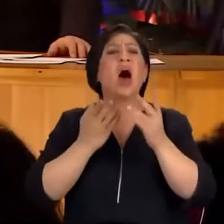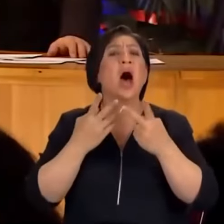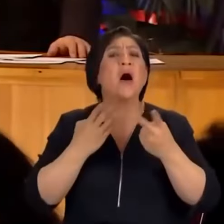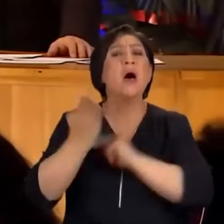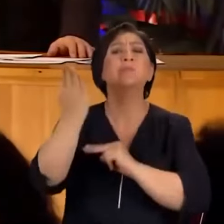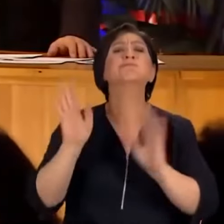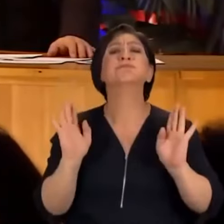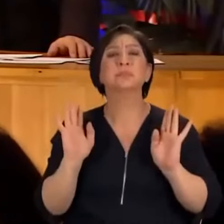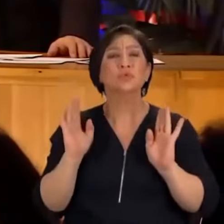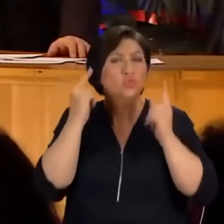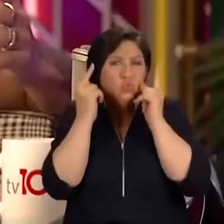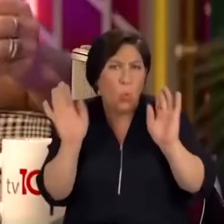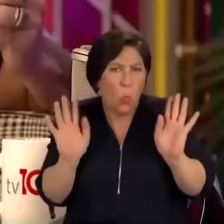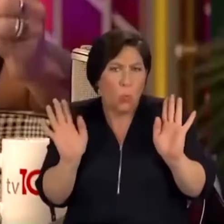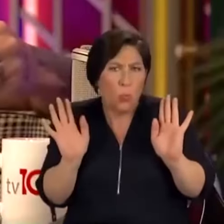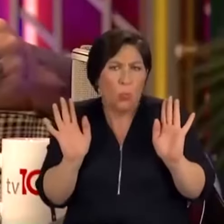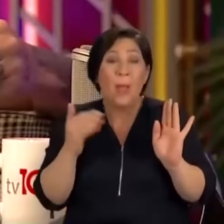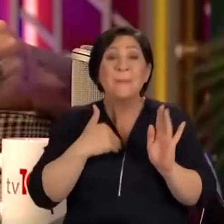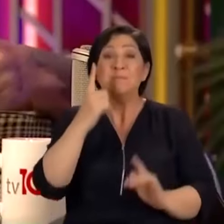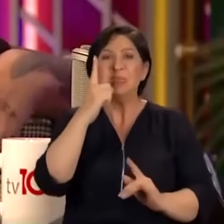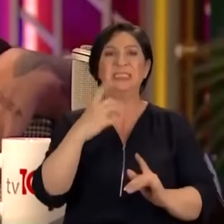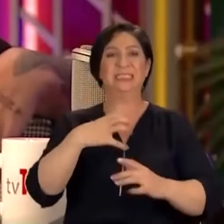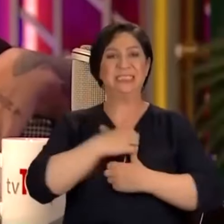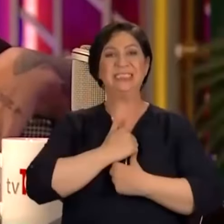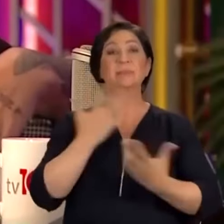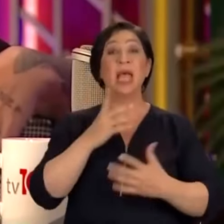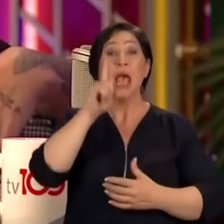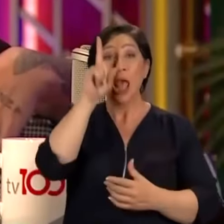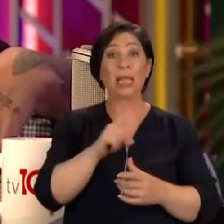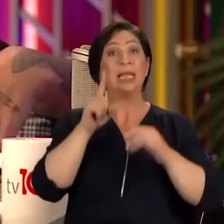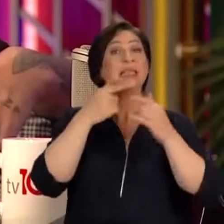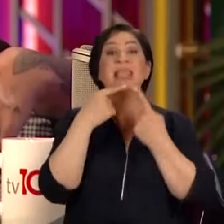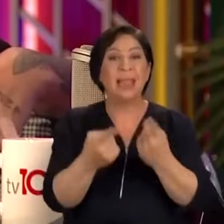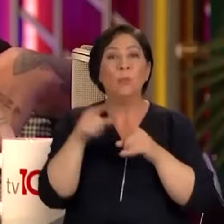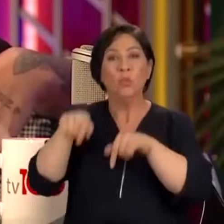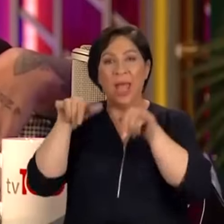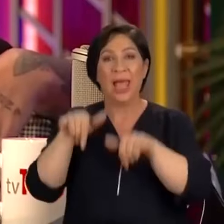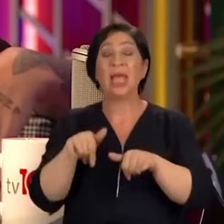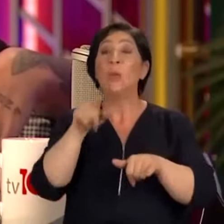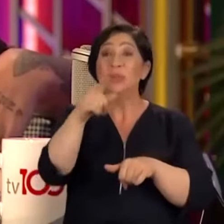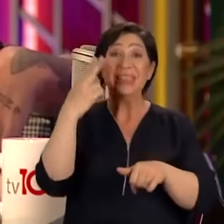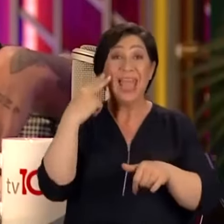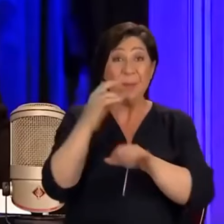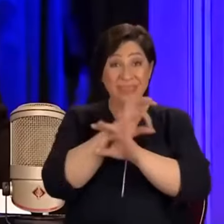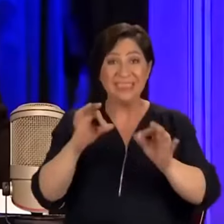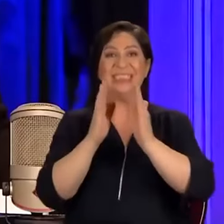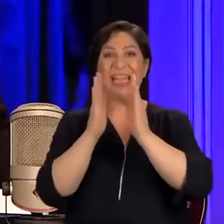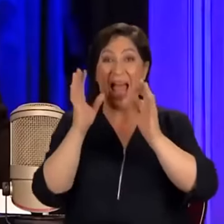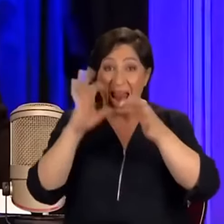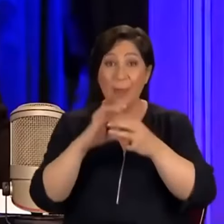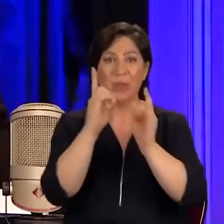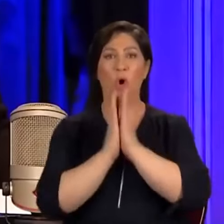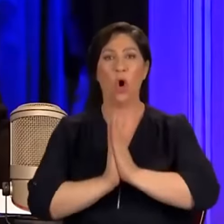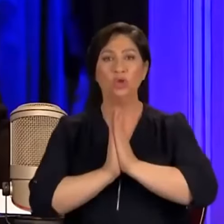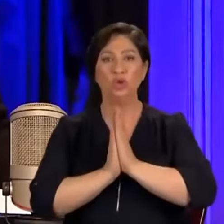açmadım düşünmüyorum da benim tek derdim ilk gün Neyse bugün de aynı yaptığı terbiyesizlikle alakalı bir